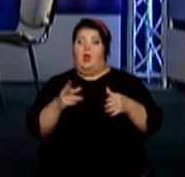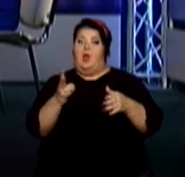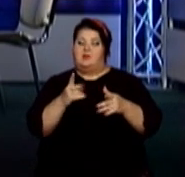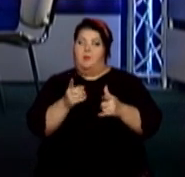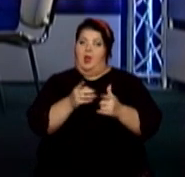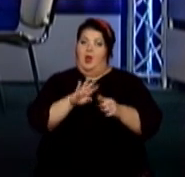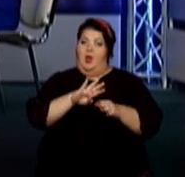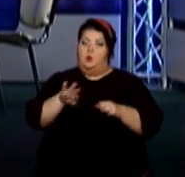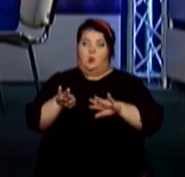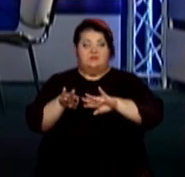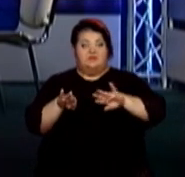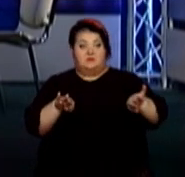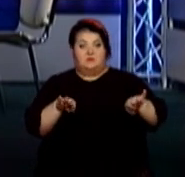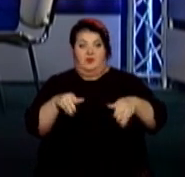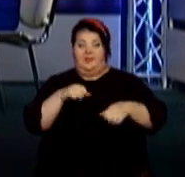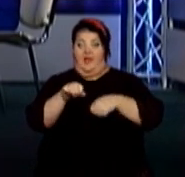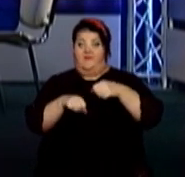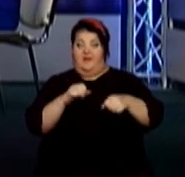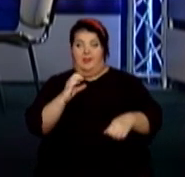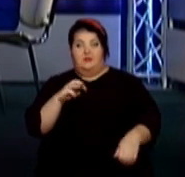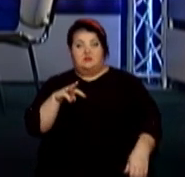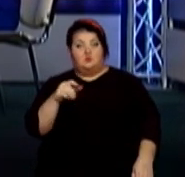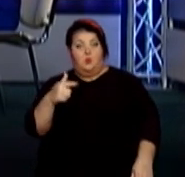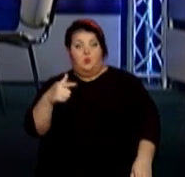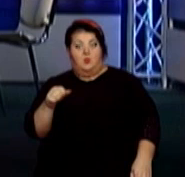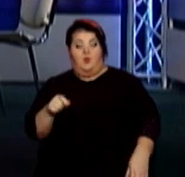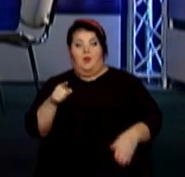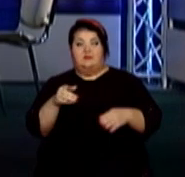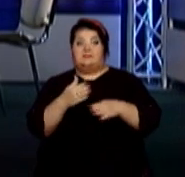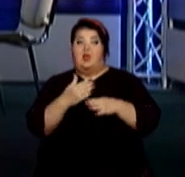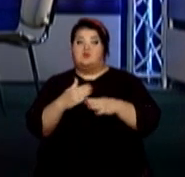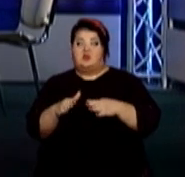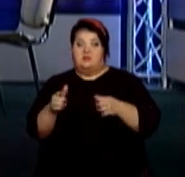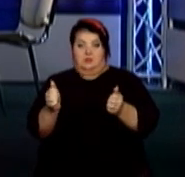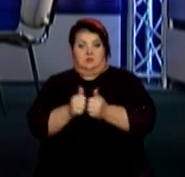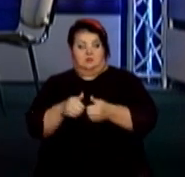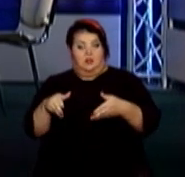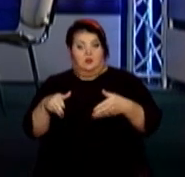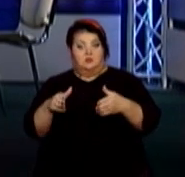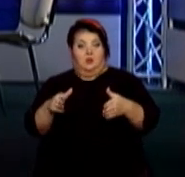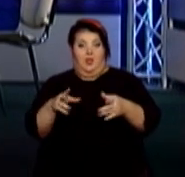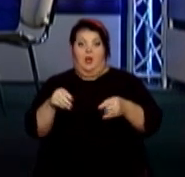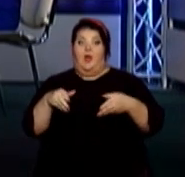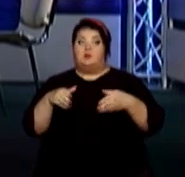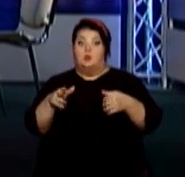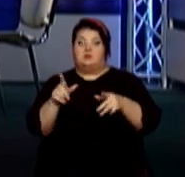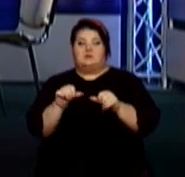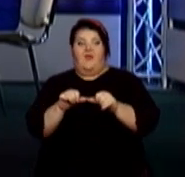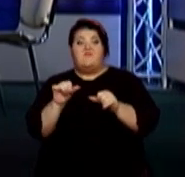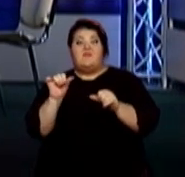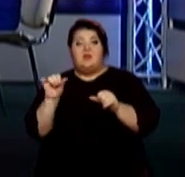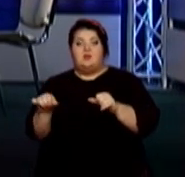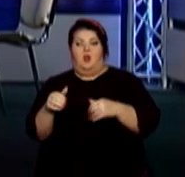розрізняти взагалі велосмуга. Це частина, яка йде в рамках проїжджої частини. А велосипедна доріжка – це відокремлена